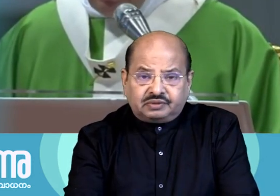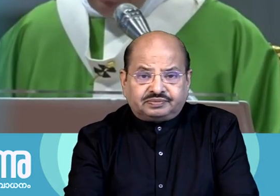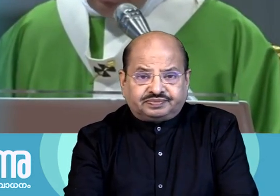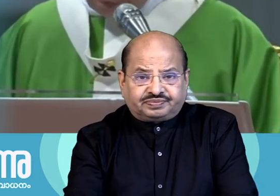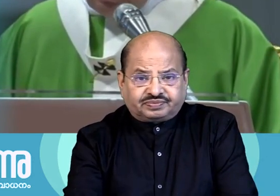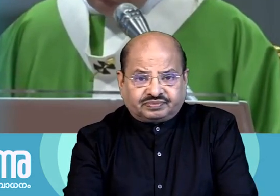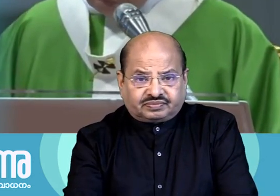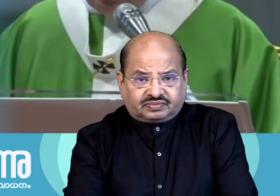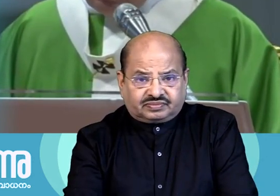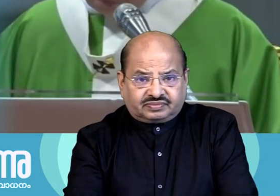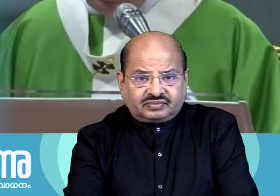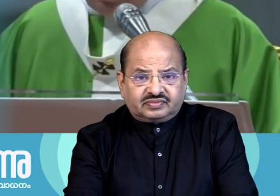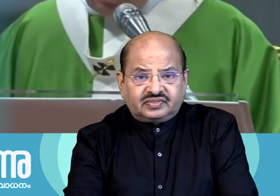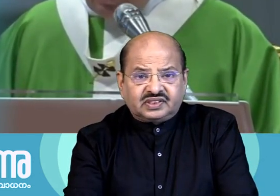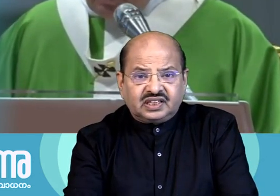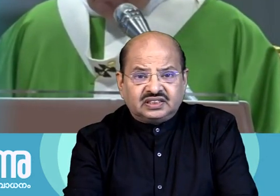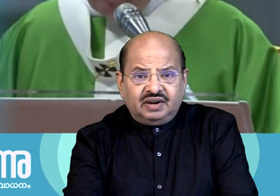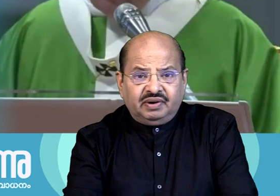നൽകാനിടയാക്കുന്നു.